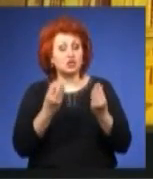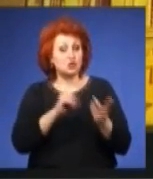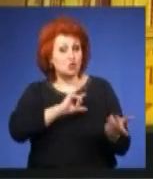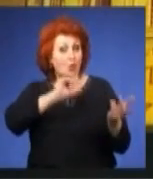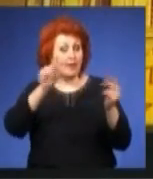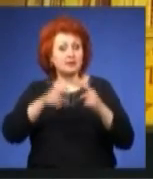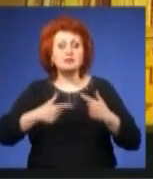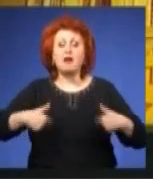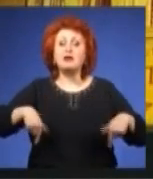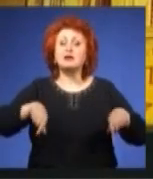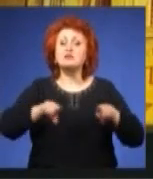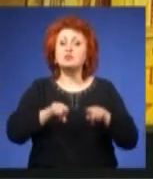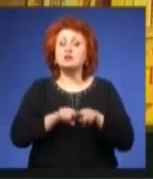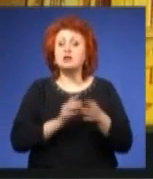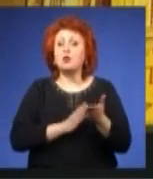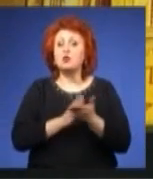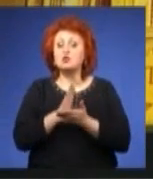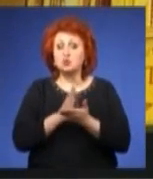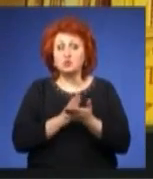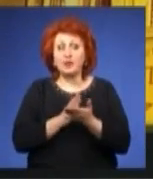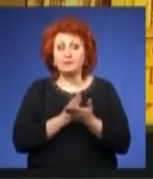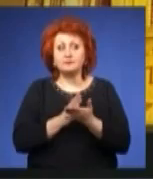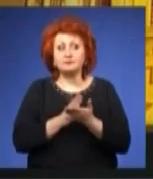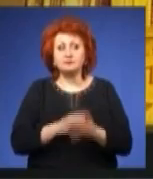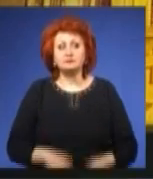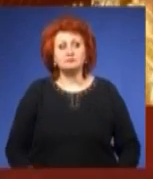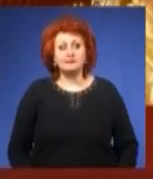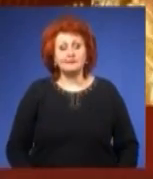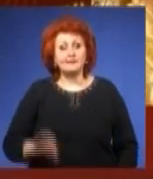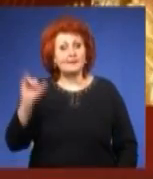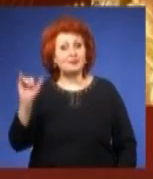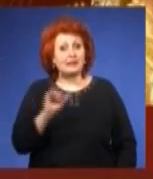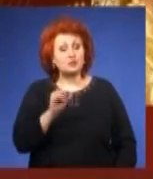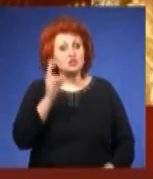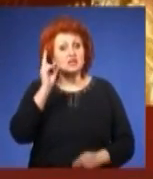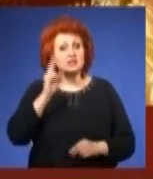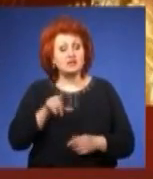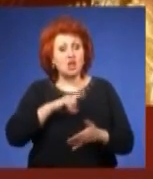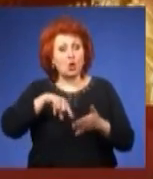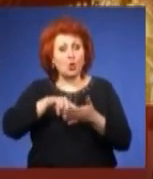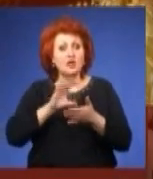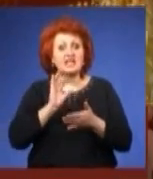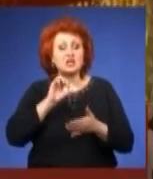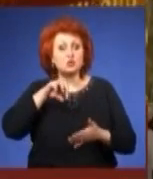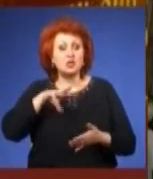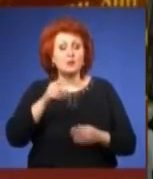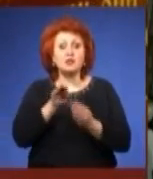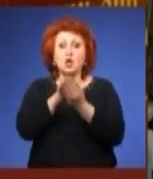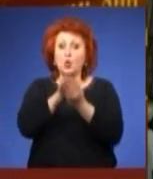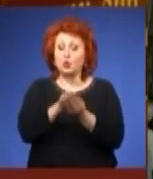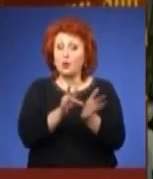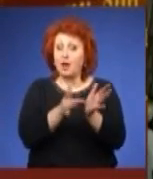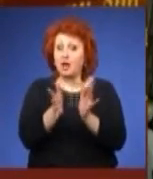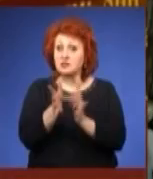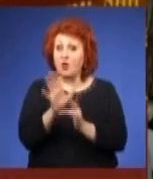следующая поездка, организованная паломнической службой «Град Креста». Путешествие завершилось в Иерусалиме. где у